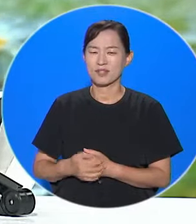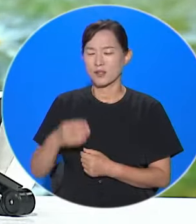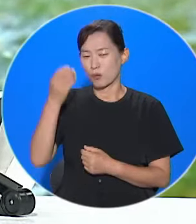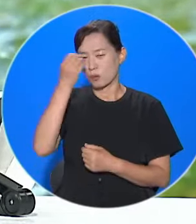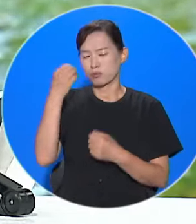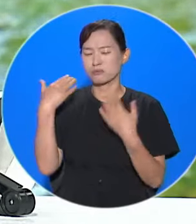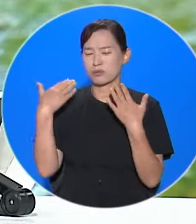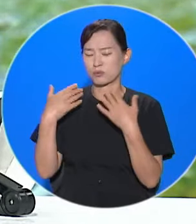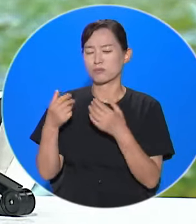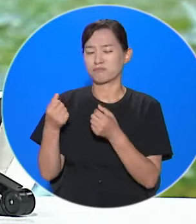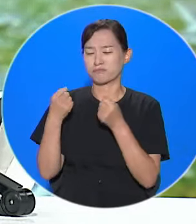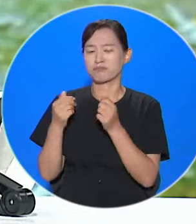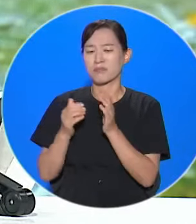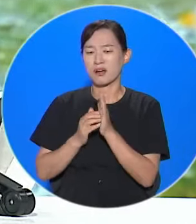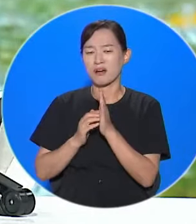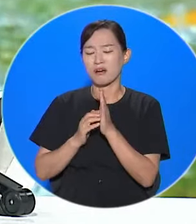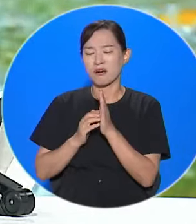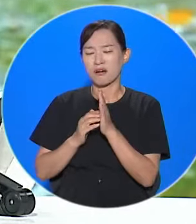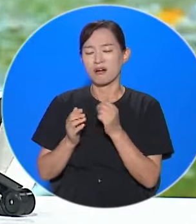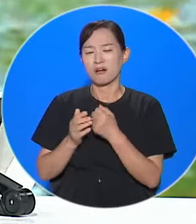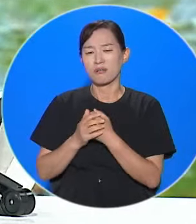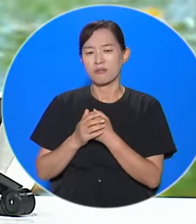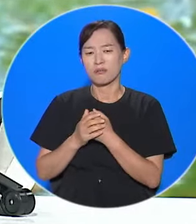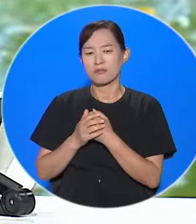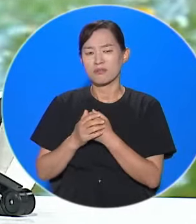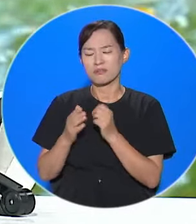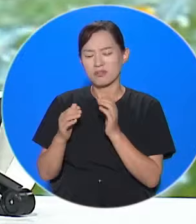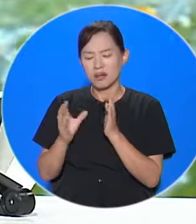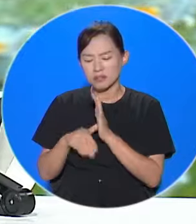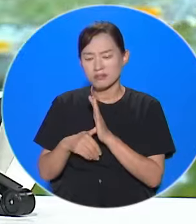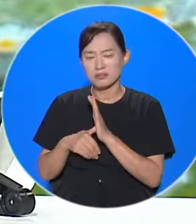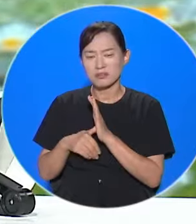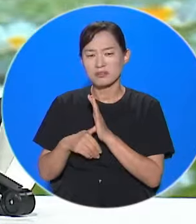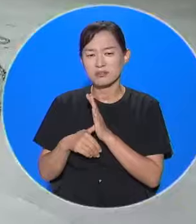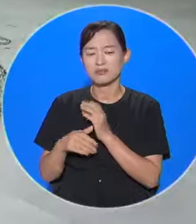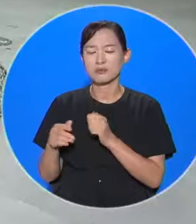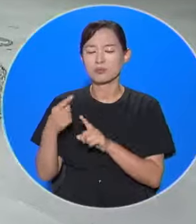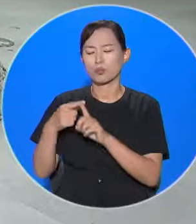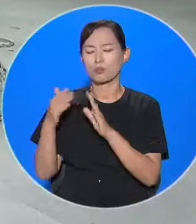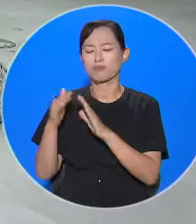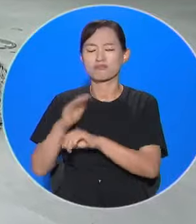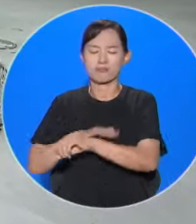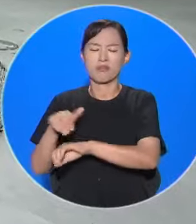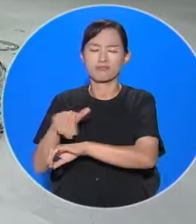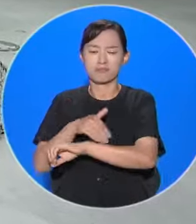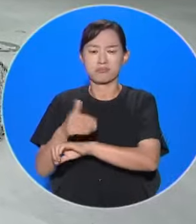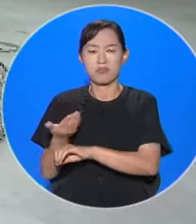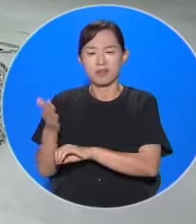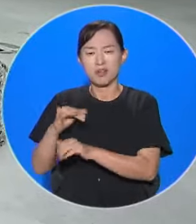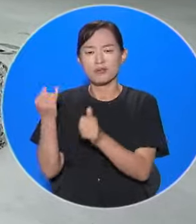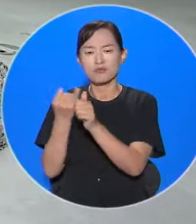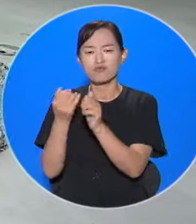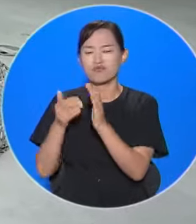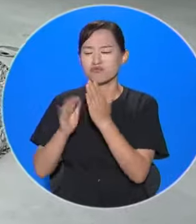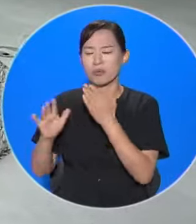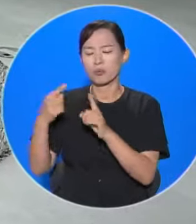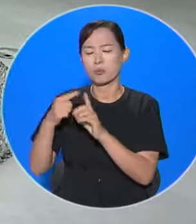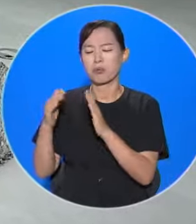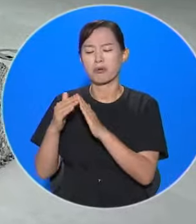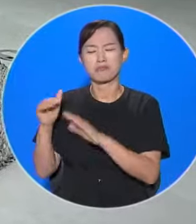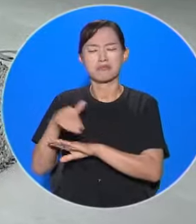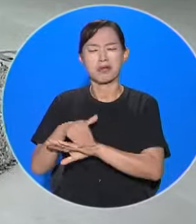고등학교까지는 잘 다녔는데 결혼하고 교회를 안 나가서. 큰아들이. 네. 네. 아니, 결혼하고 교회 안 나가게